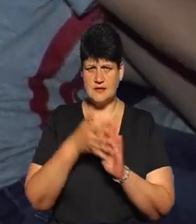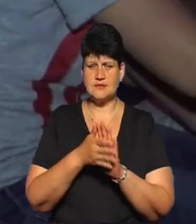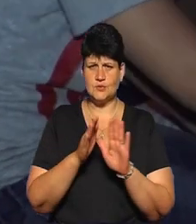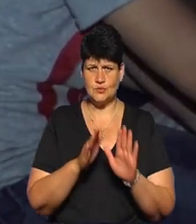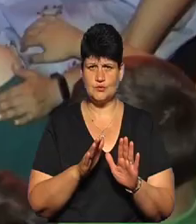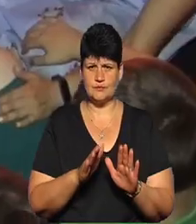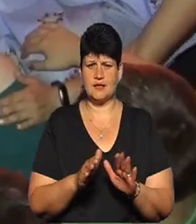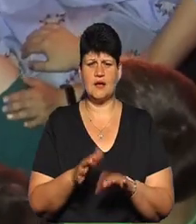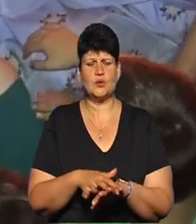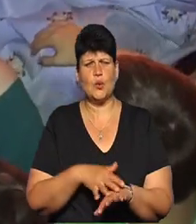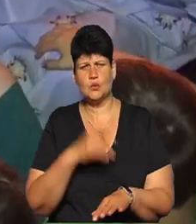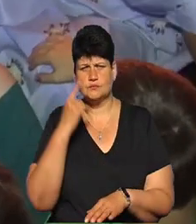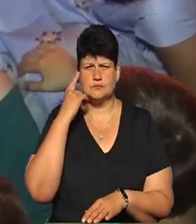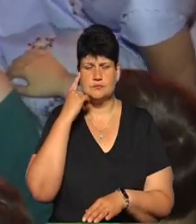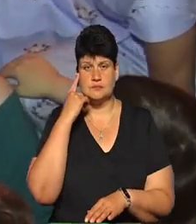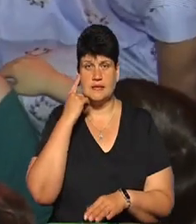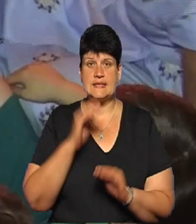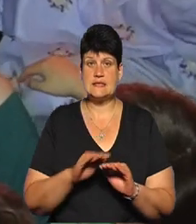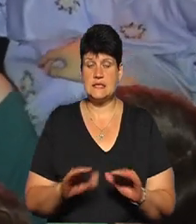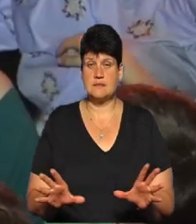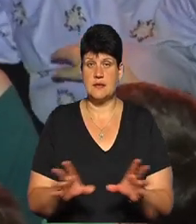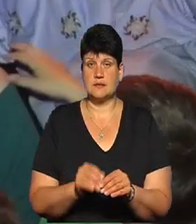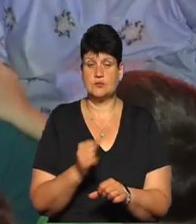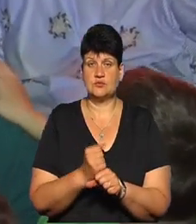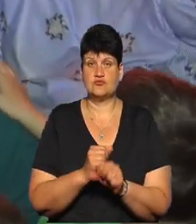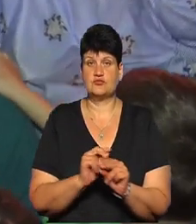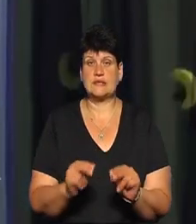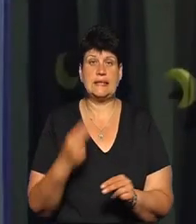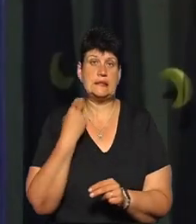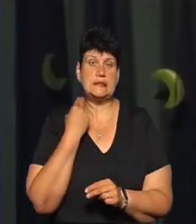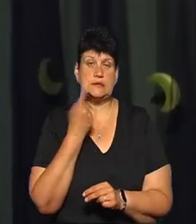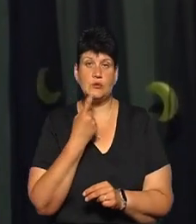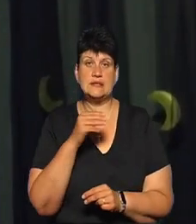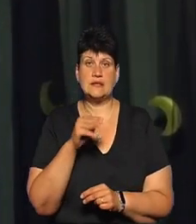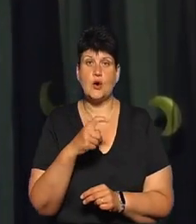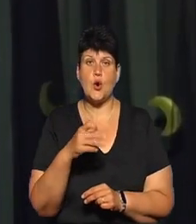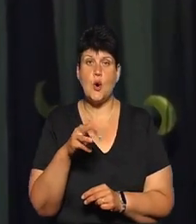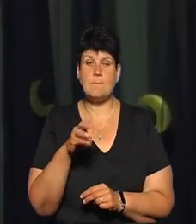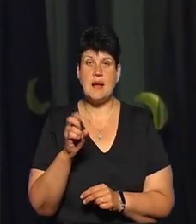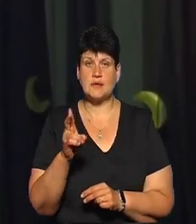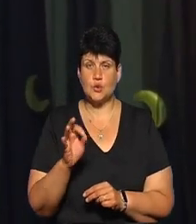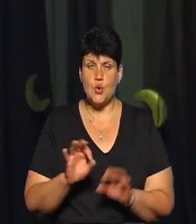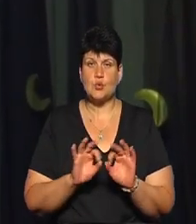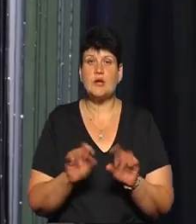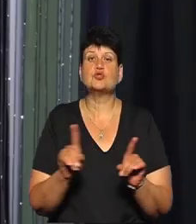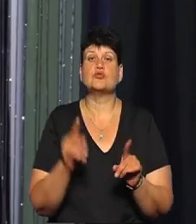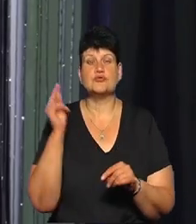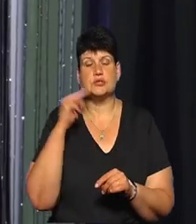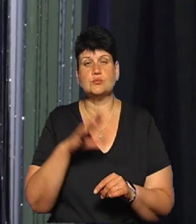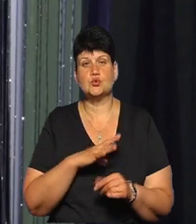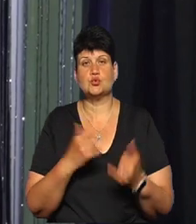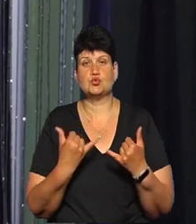дуже довго думала. З дітьми працює вчителька англійської Тетяна Хоменко. Розповідає, що вчили сьогодні.